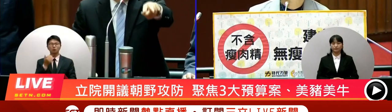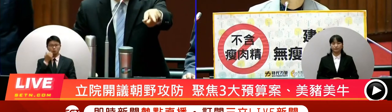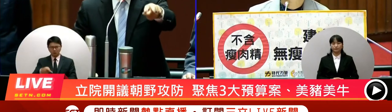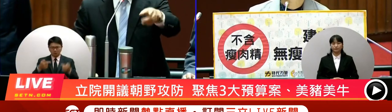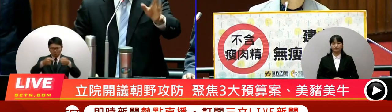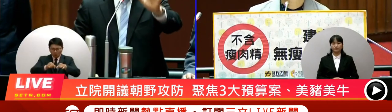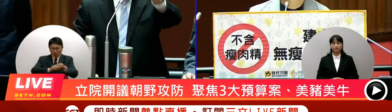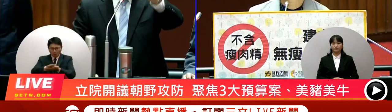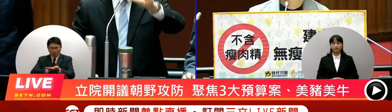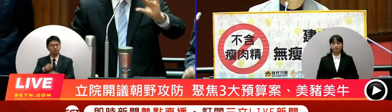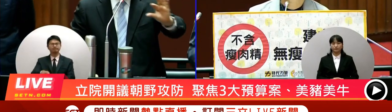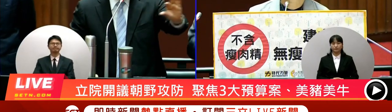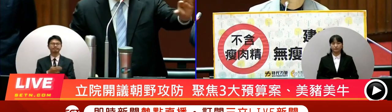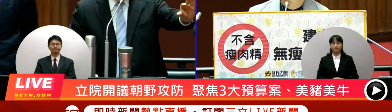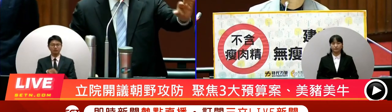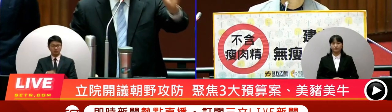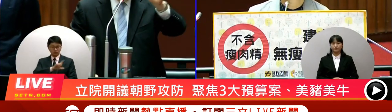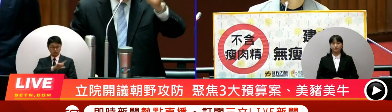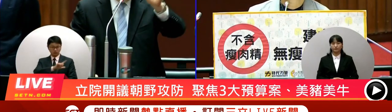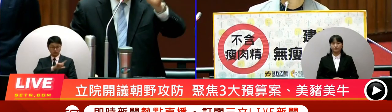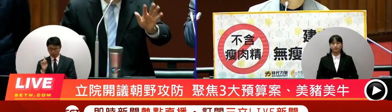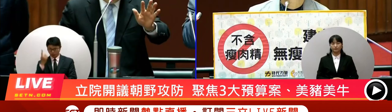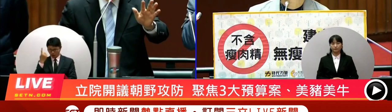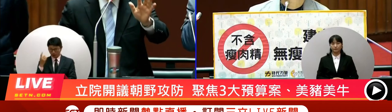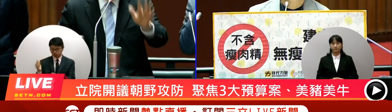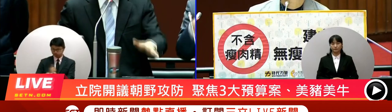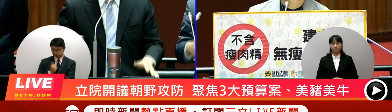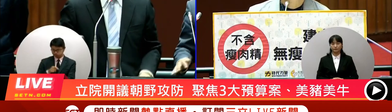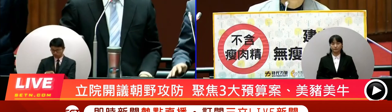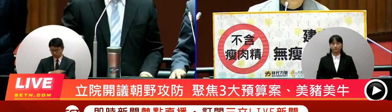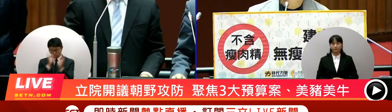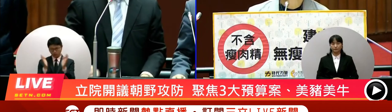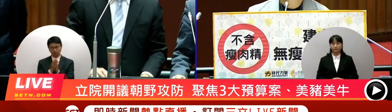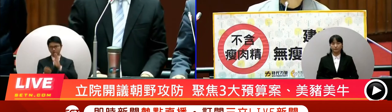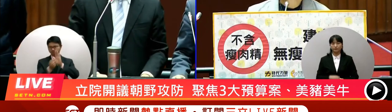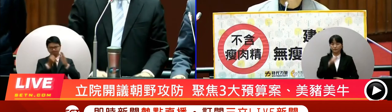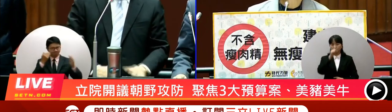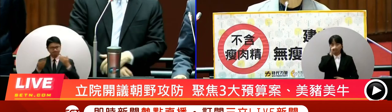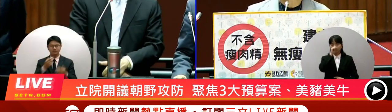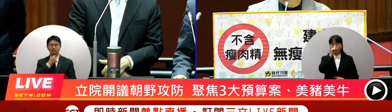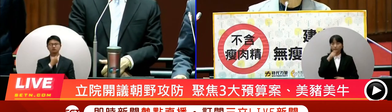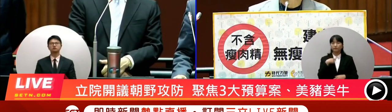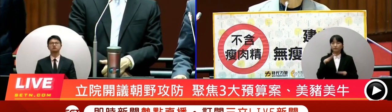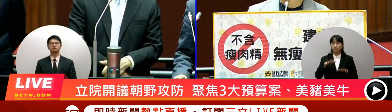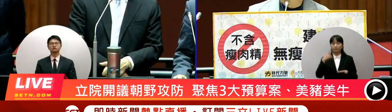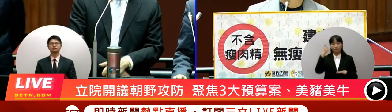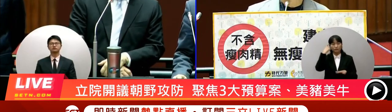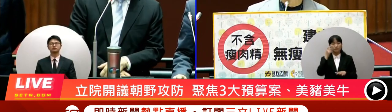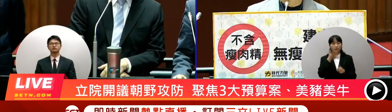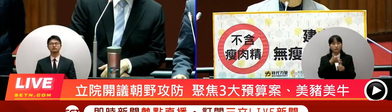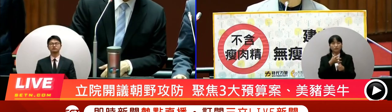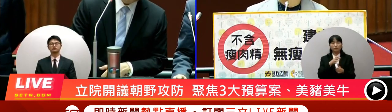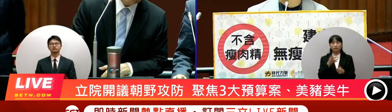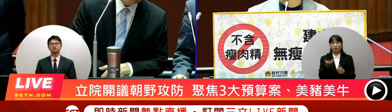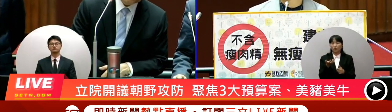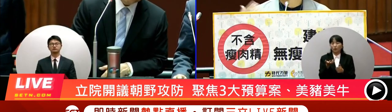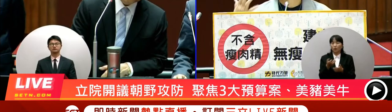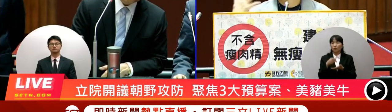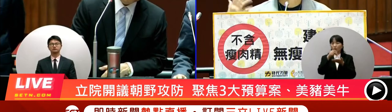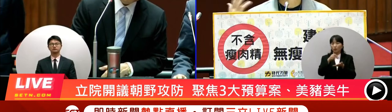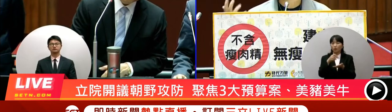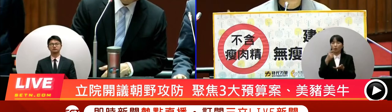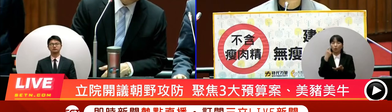连原料啊，它都要标示清楚。 好，那我的意思是说，如果说刚刚提出来的有